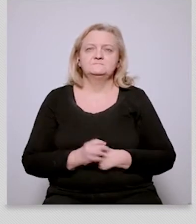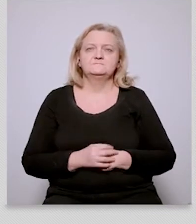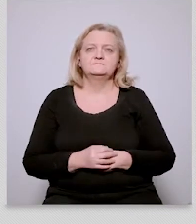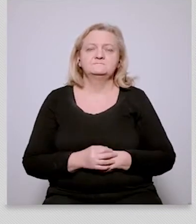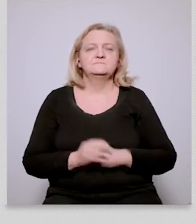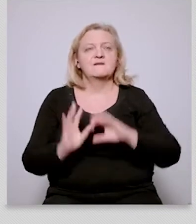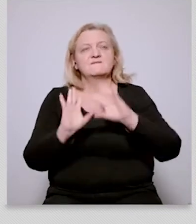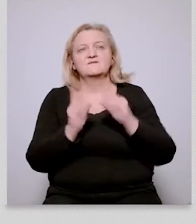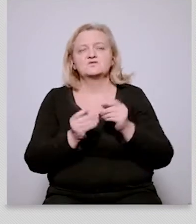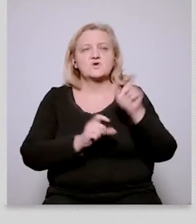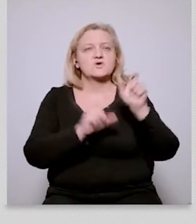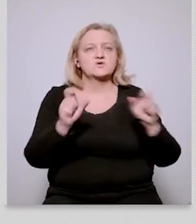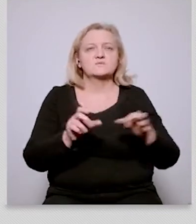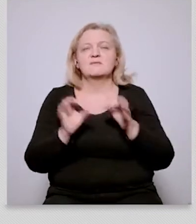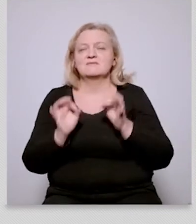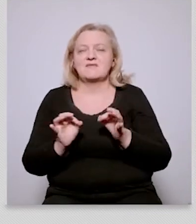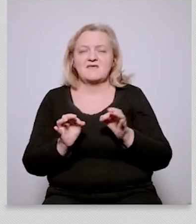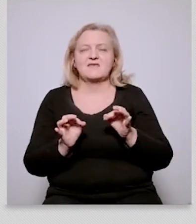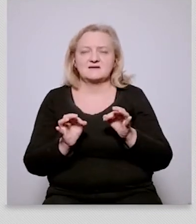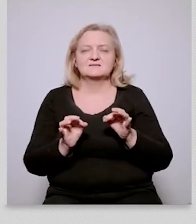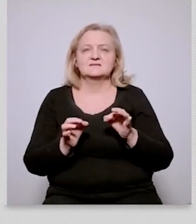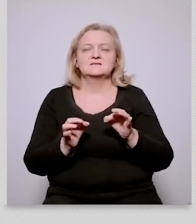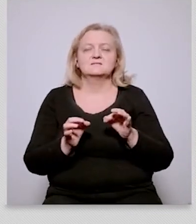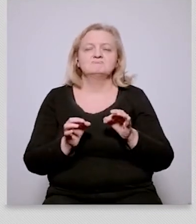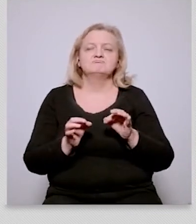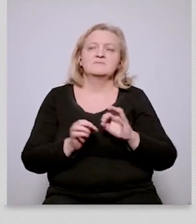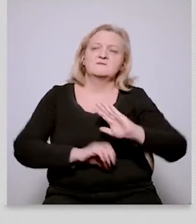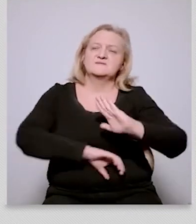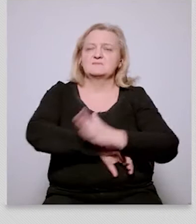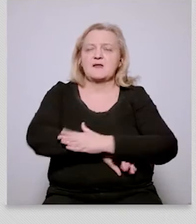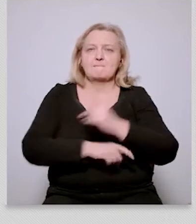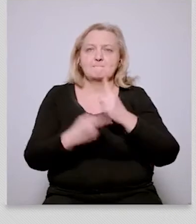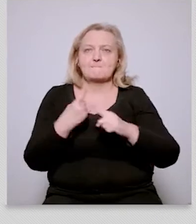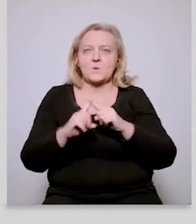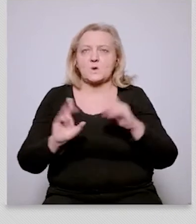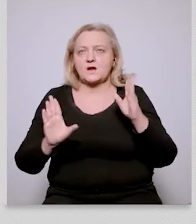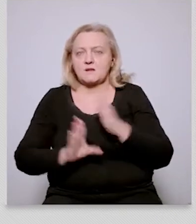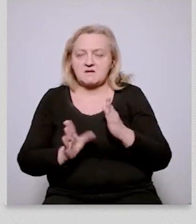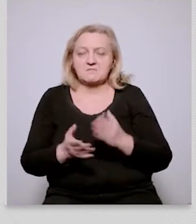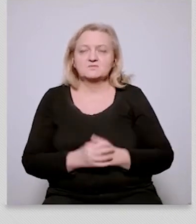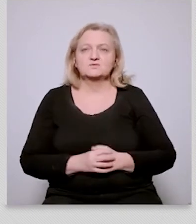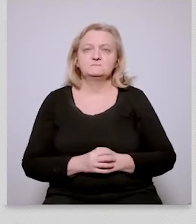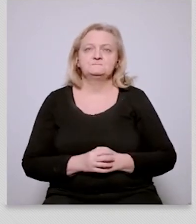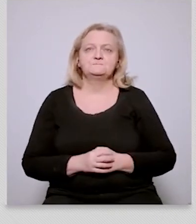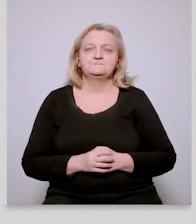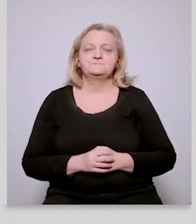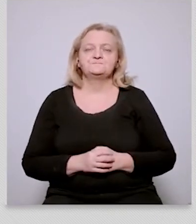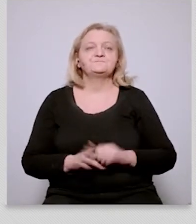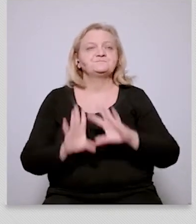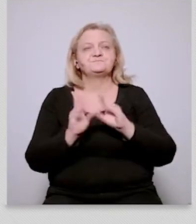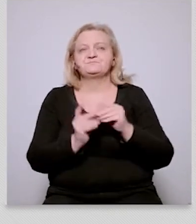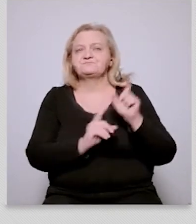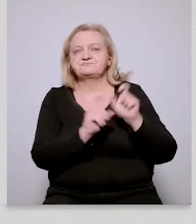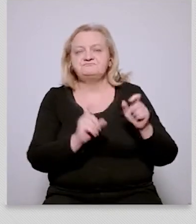zaczęli popierać politykę klimatyczną, że wszyscy zaczęli